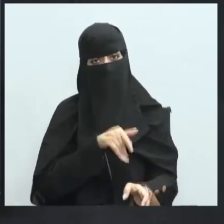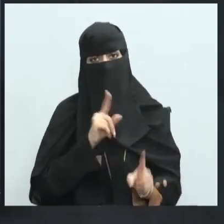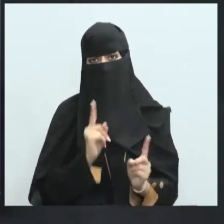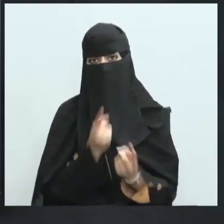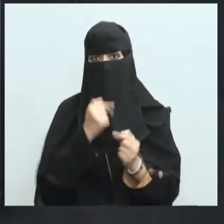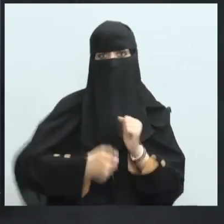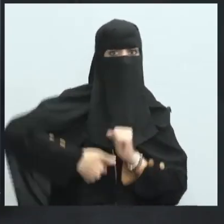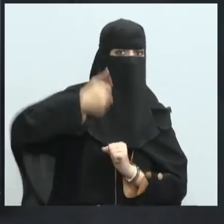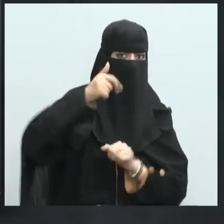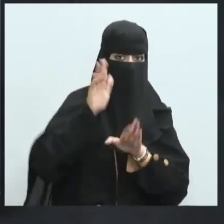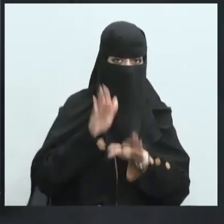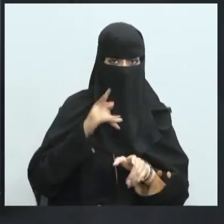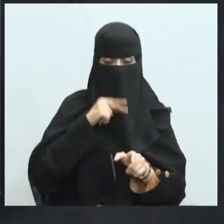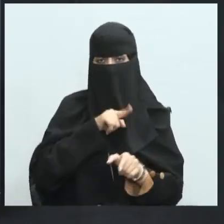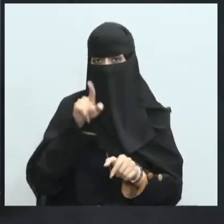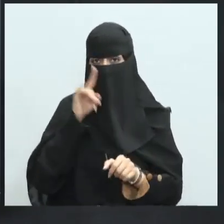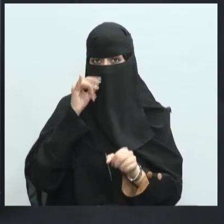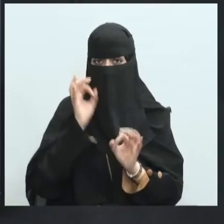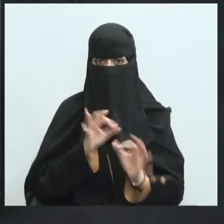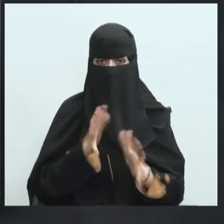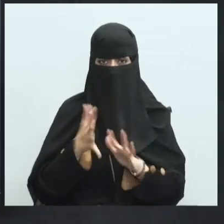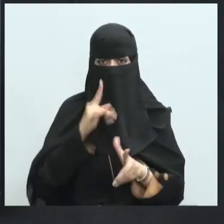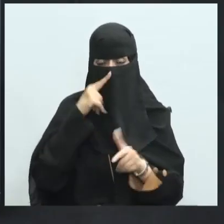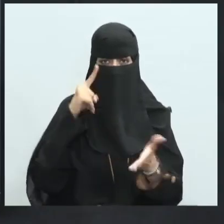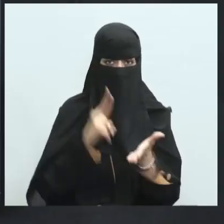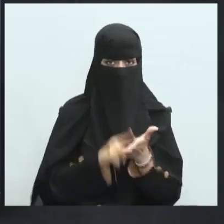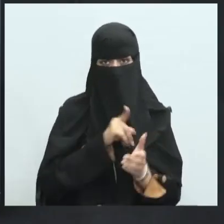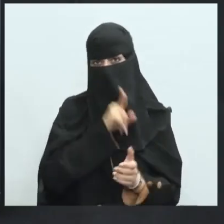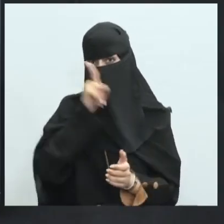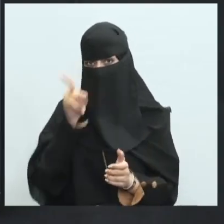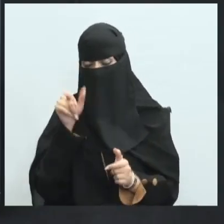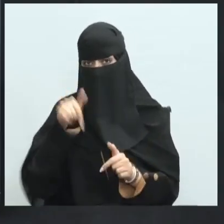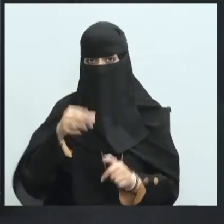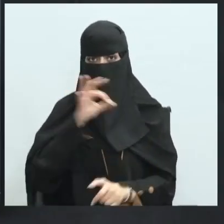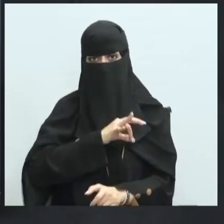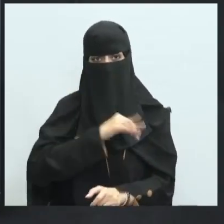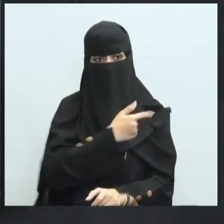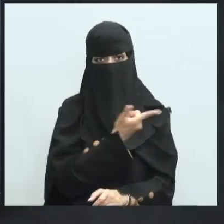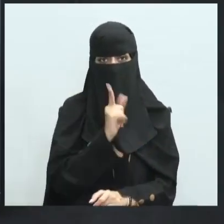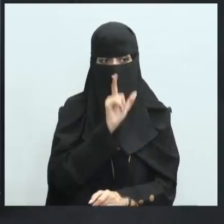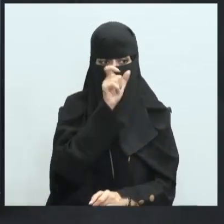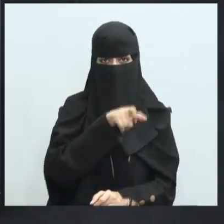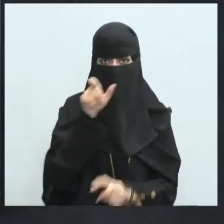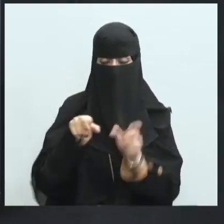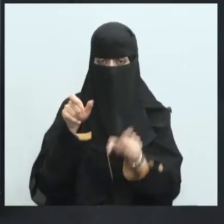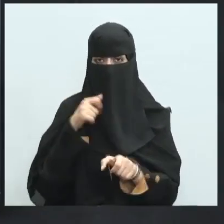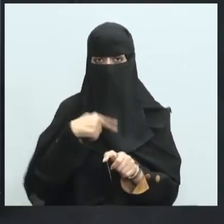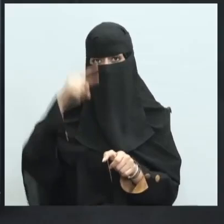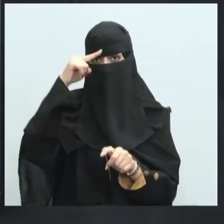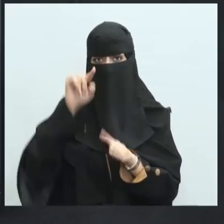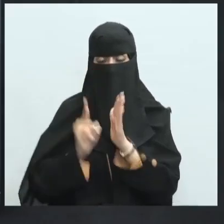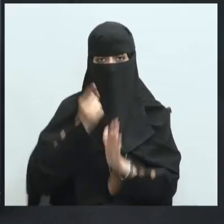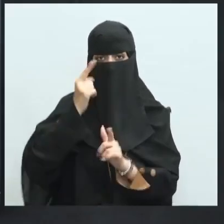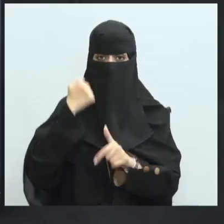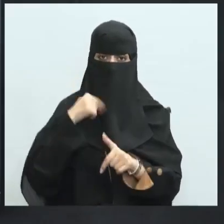بشكل افضل وذلك لا شك انه كما ذكرنا يعود بالنفع على المستفيد في المثال الاول يعود